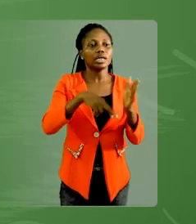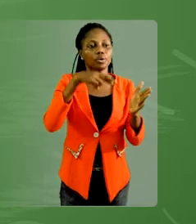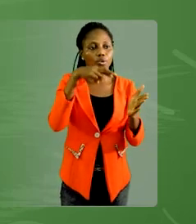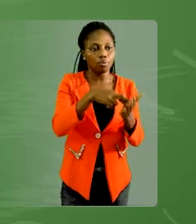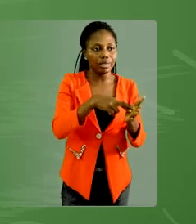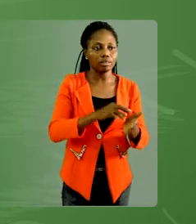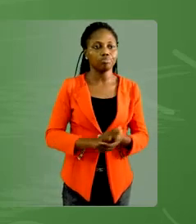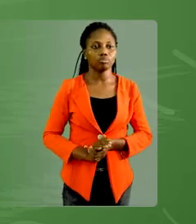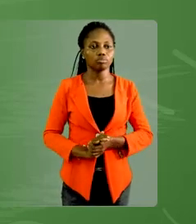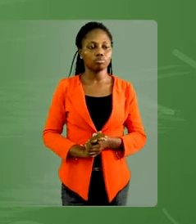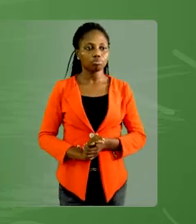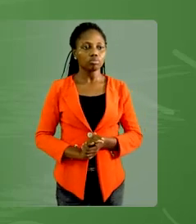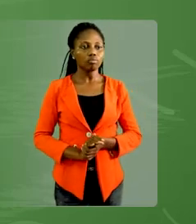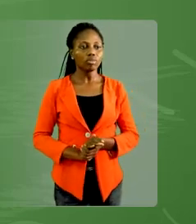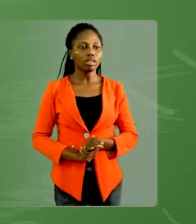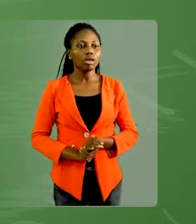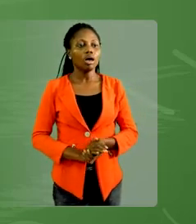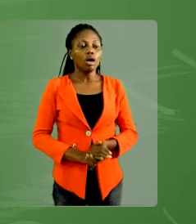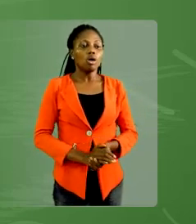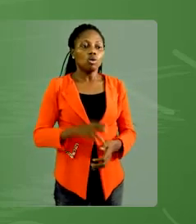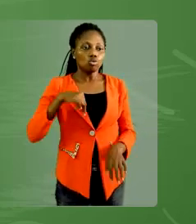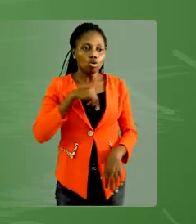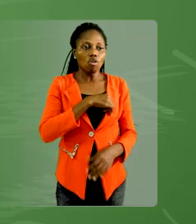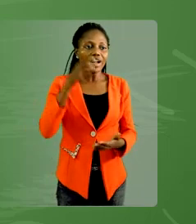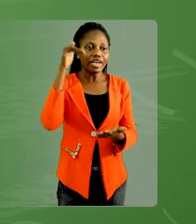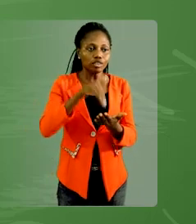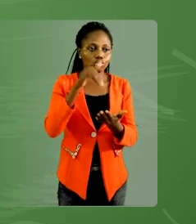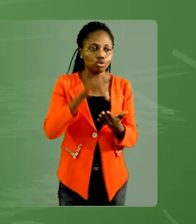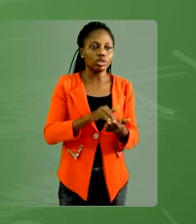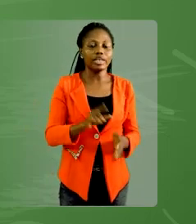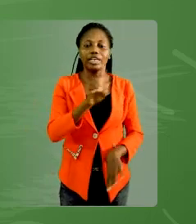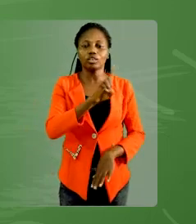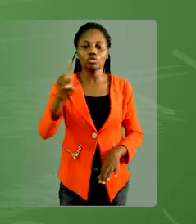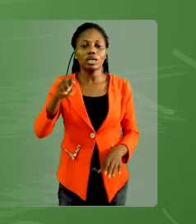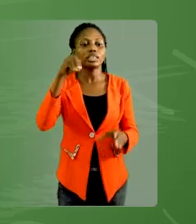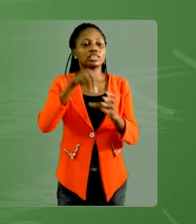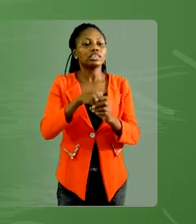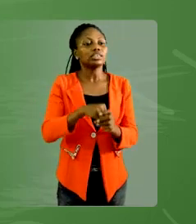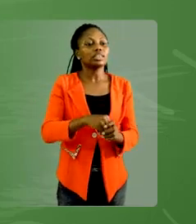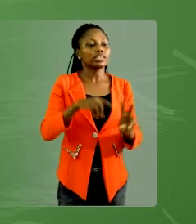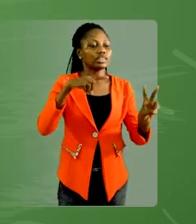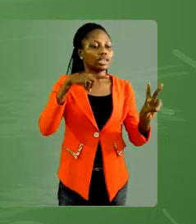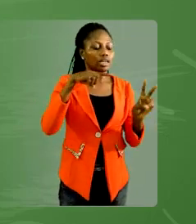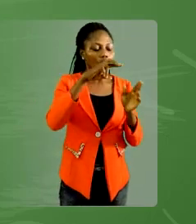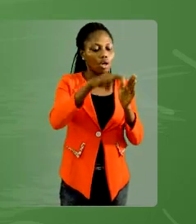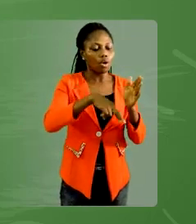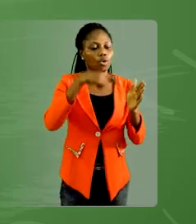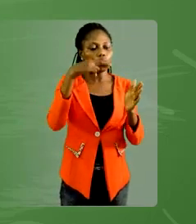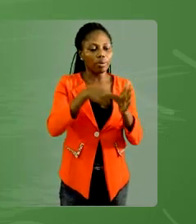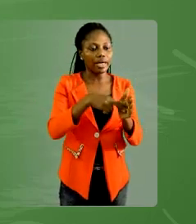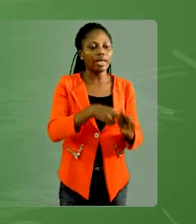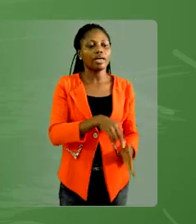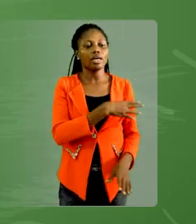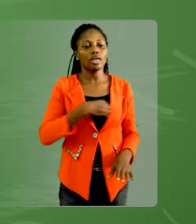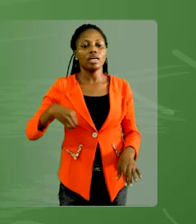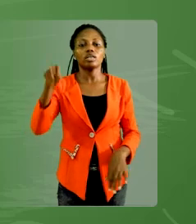s'agit maintenant d'étudier les droites dans un repère en utilisant les coordonnées de vecteurs.